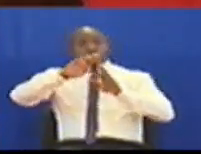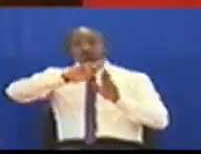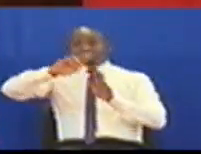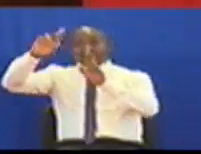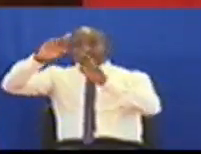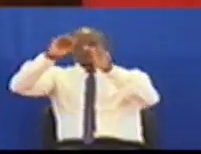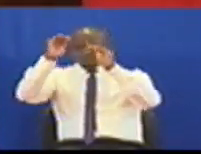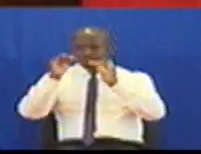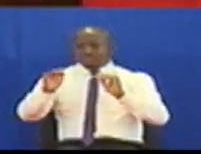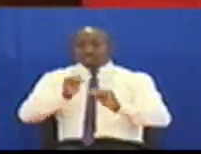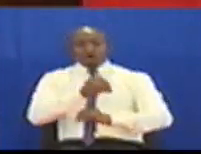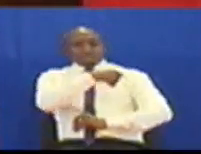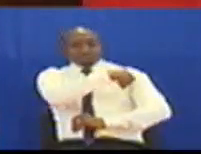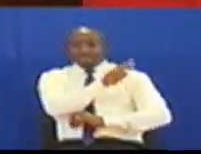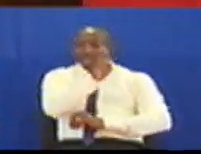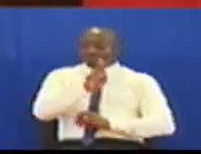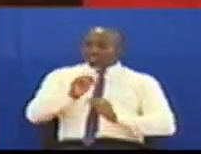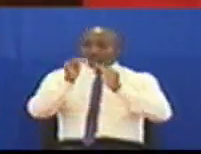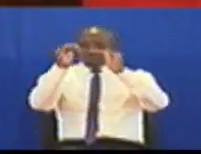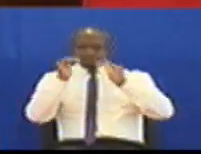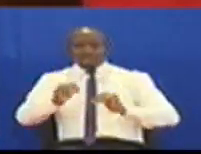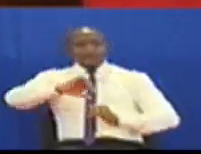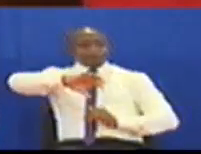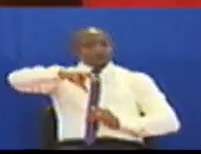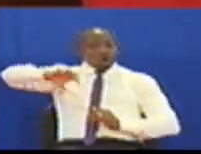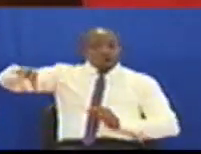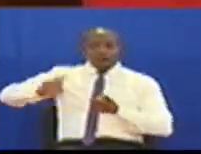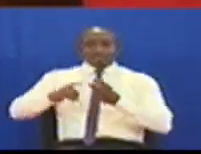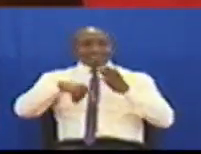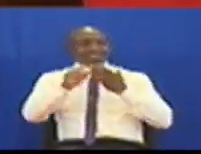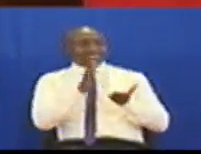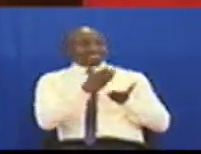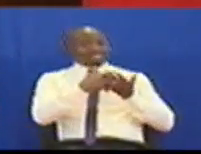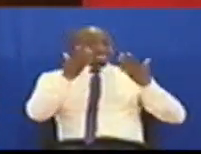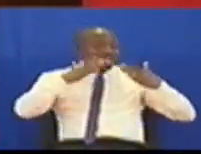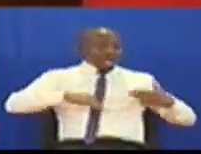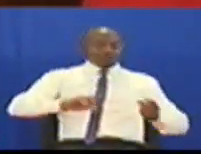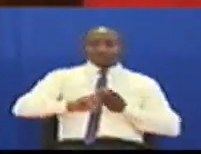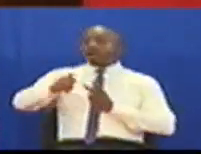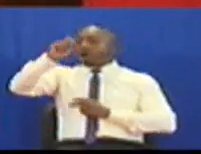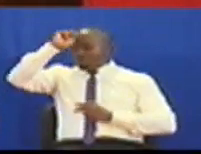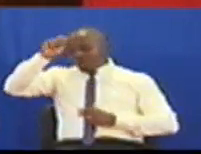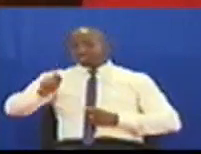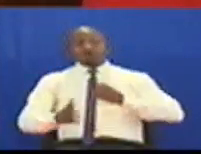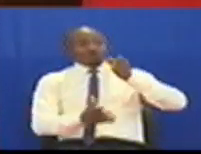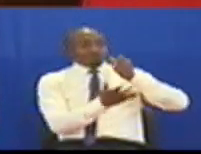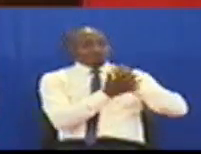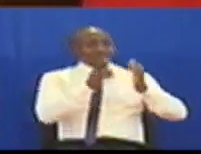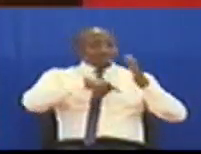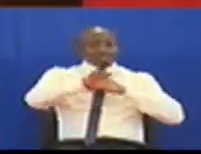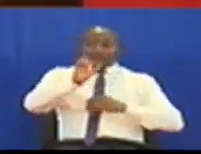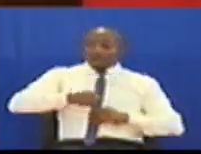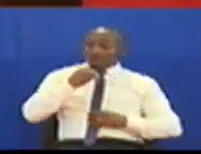kwenye hospitali za halmashauri, hospitali za mikoa. Katika sekta ya afya, Mheshimiwa Magufuli akiingia awamu ya